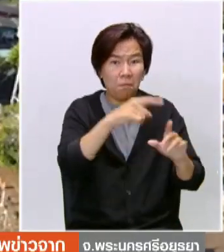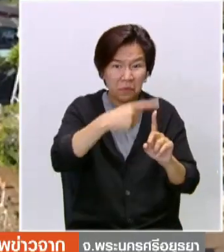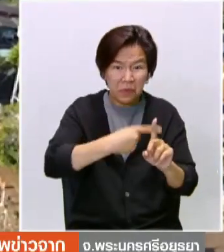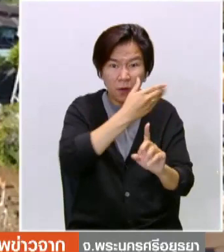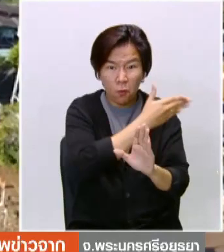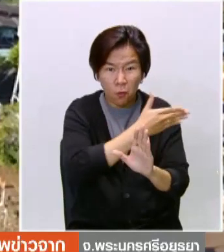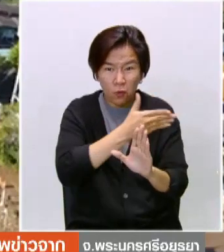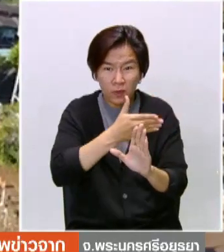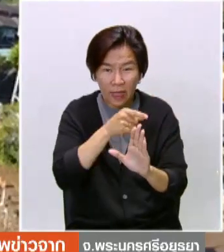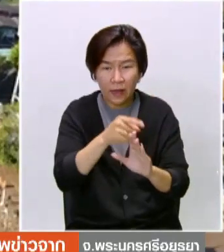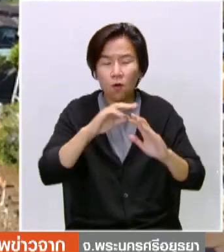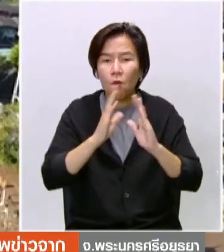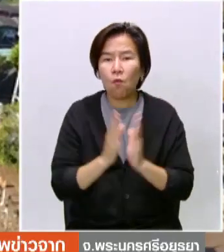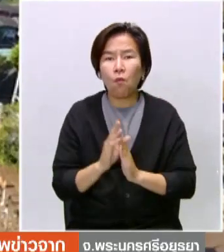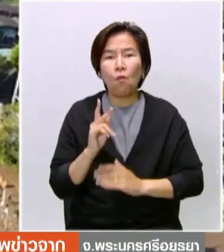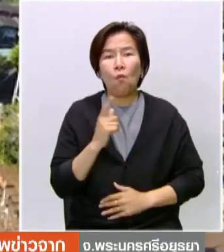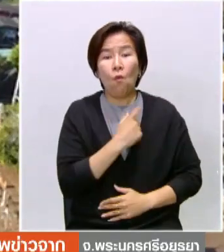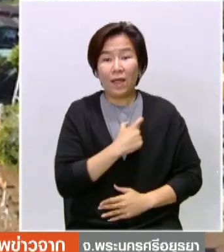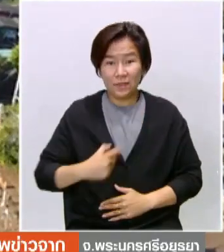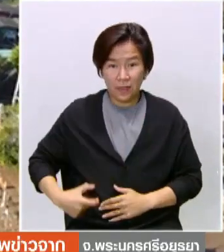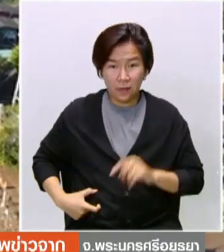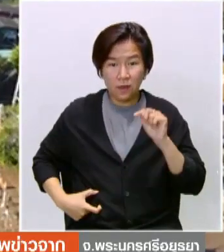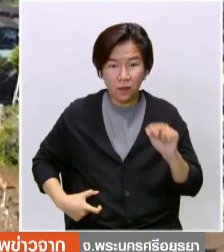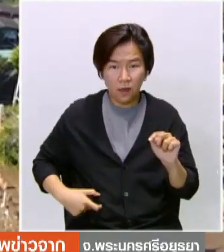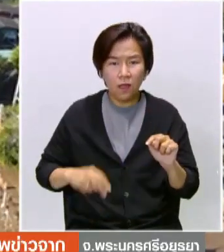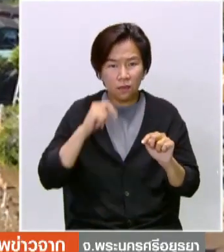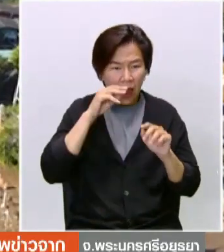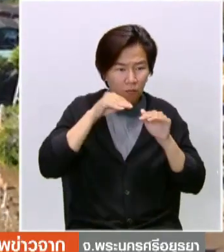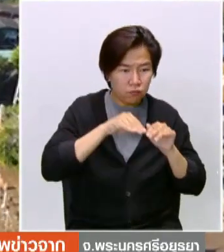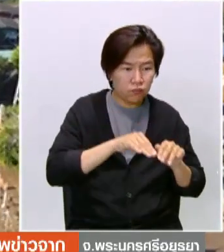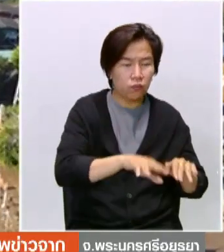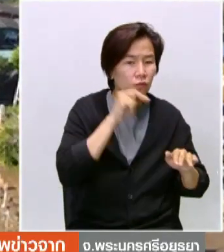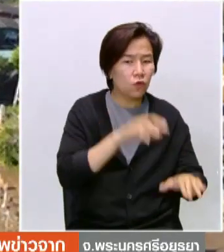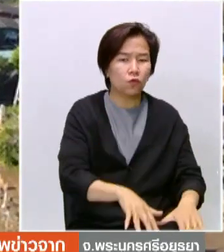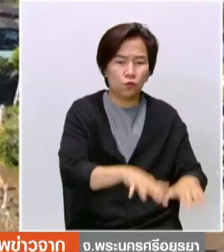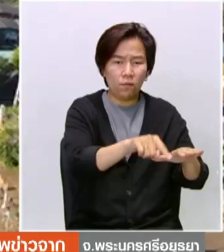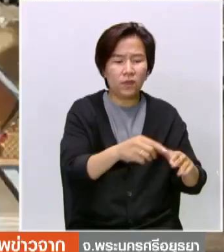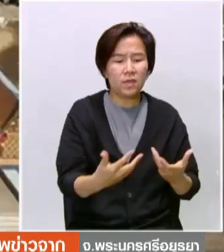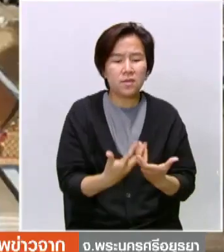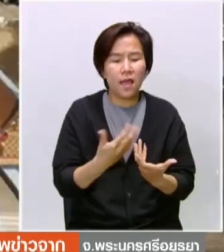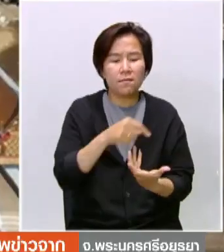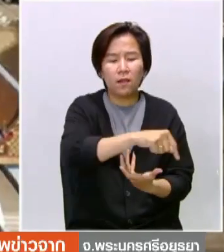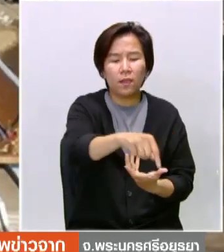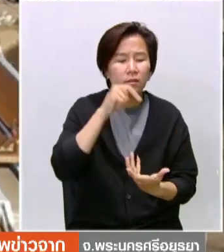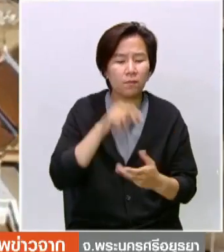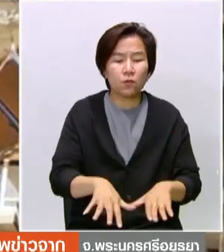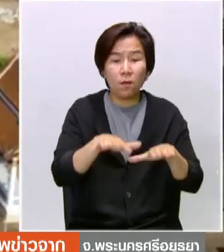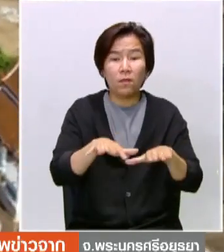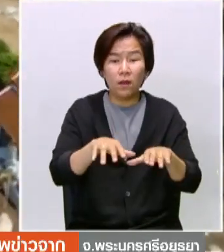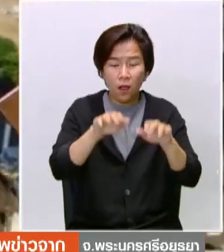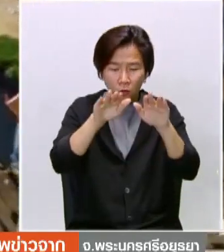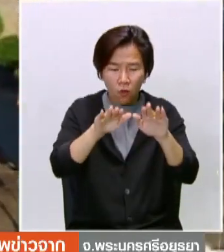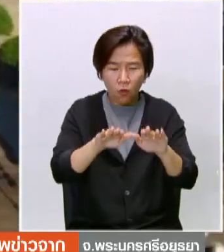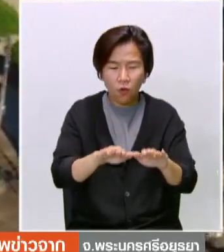กษัตราธิราชวรวิหารมีร่องรอยถูกน้ำเข้าท่วมภายในสนามหญ้าของวัดค่ะตอนนี้ระดับน้ำลดล